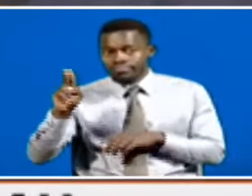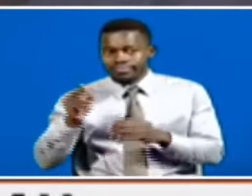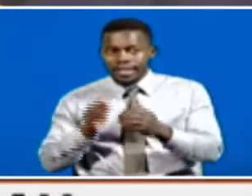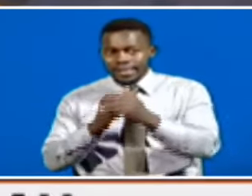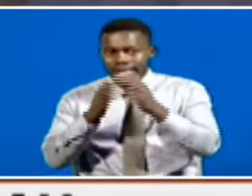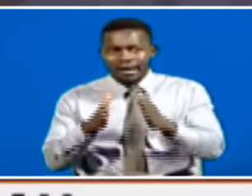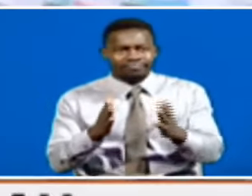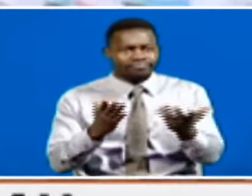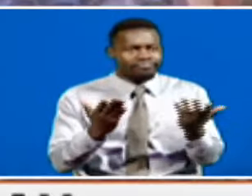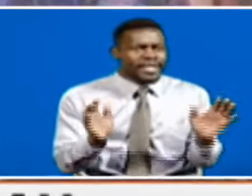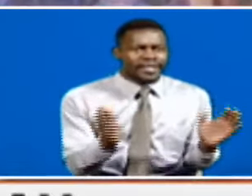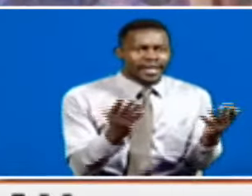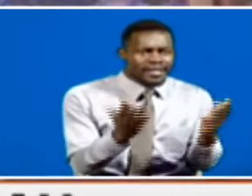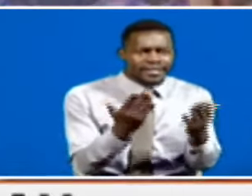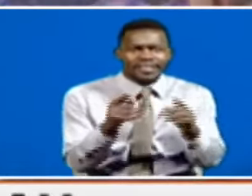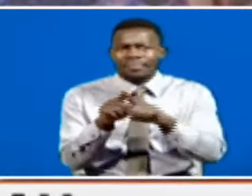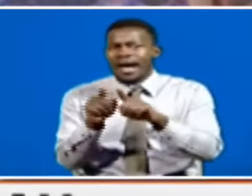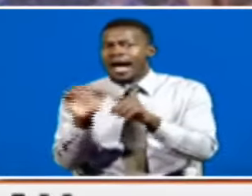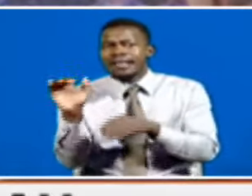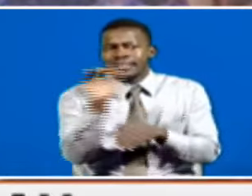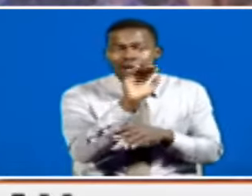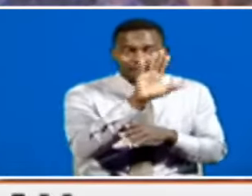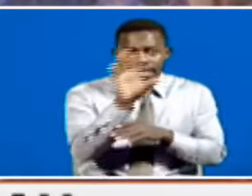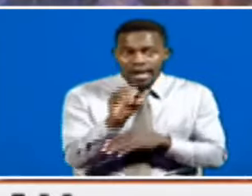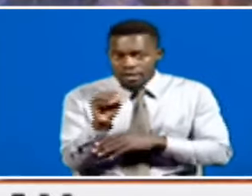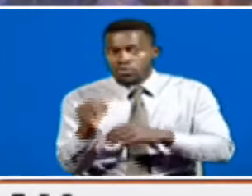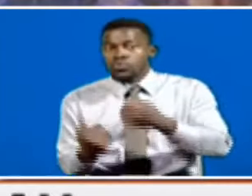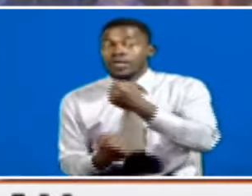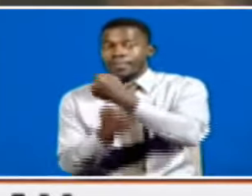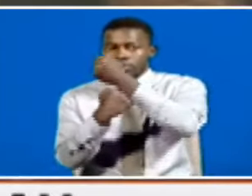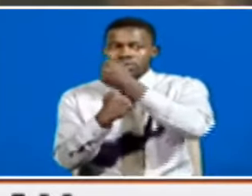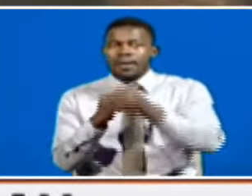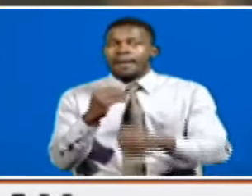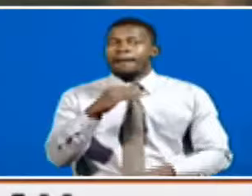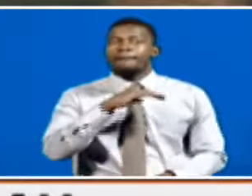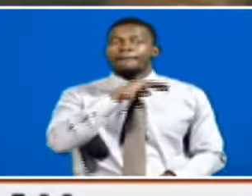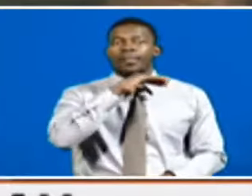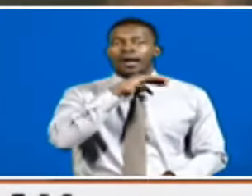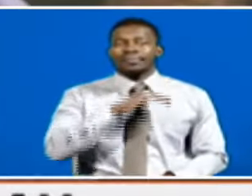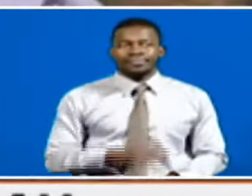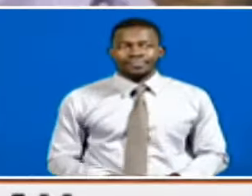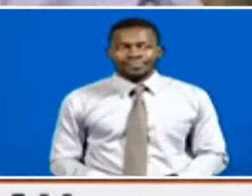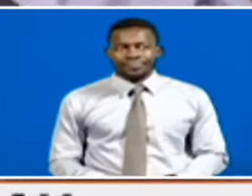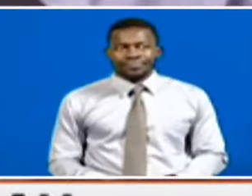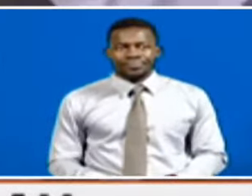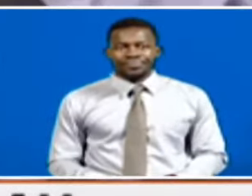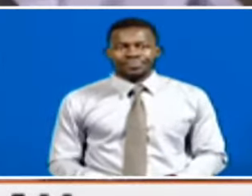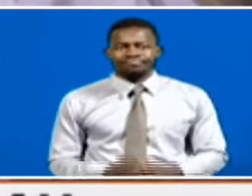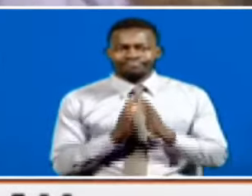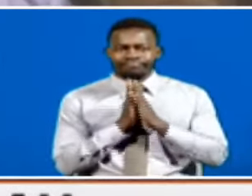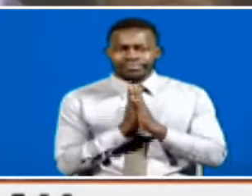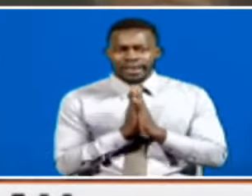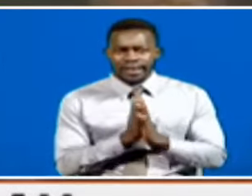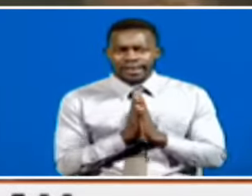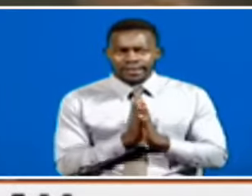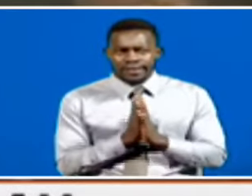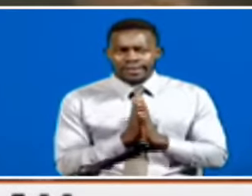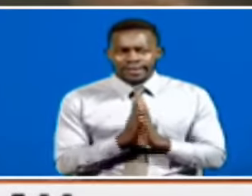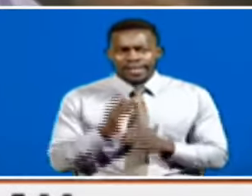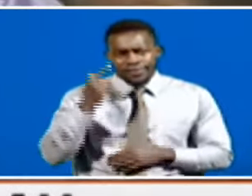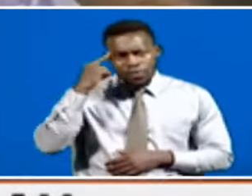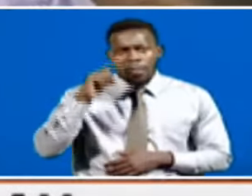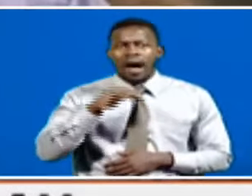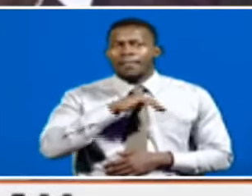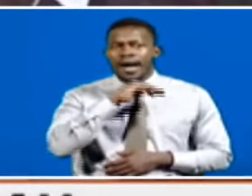Kenya na Afrika kwa ujumla kuunga mkono azma ya Odinga. Kwa hivyo sisi tunataka tumuombe, wacha apate